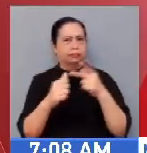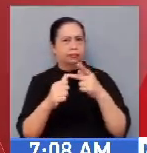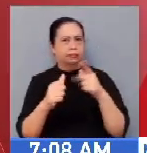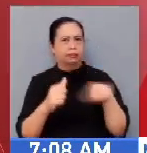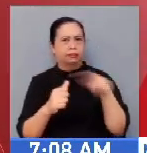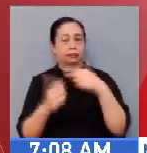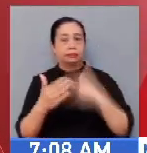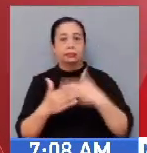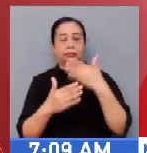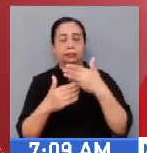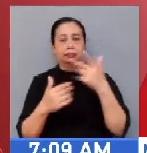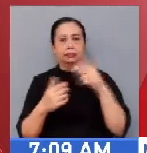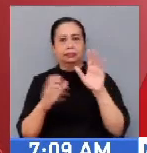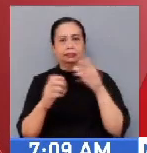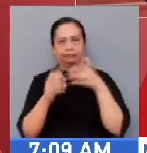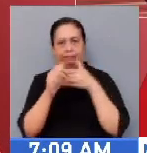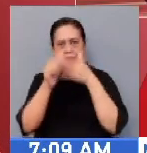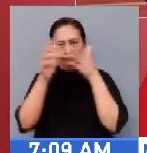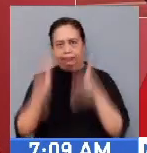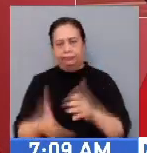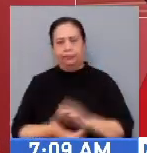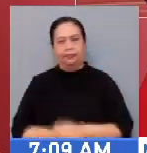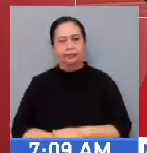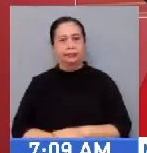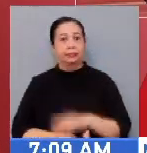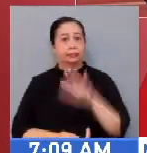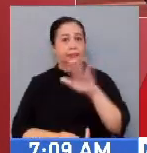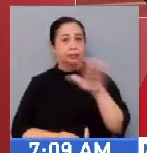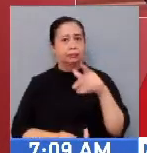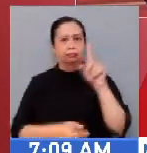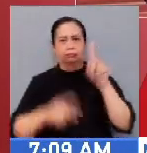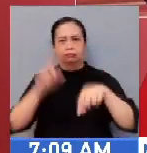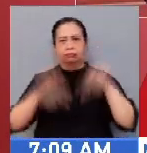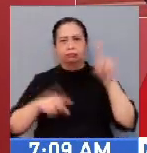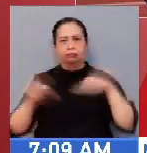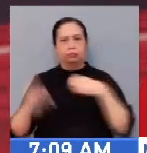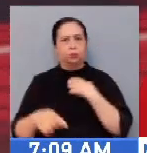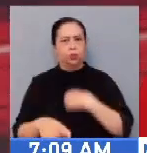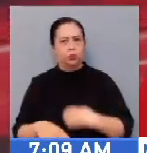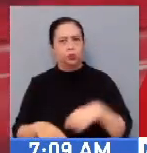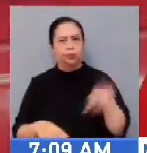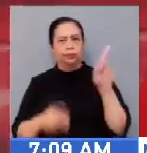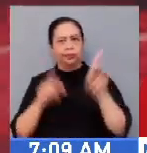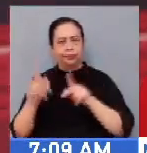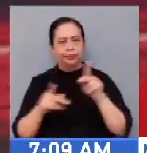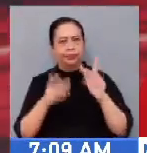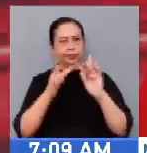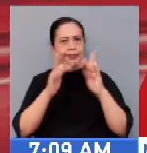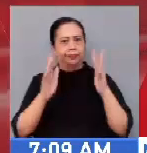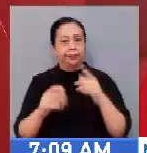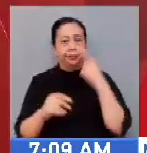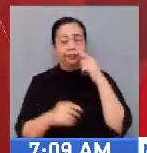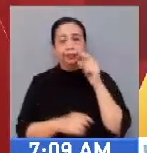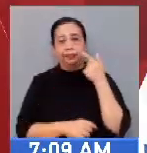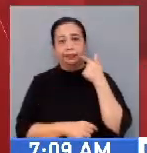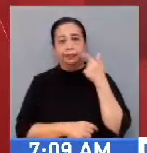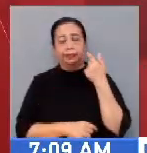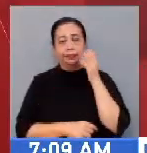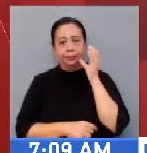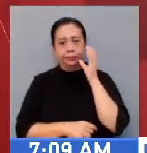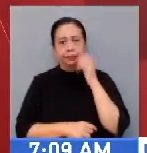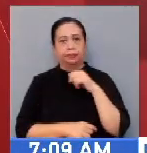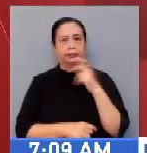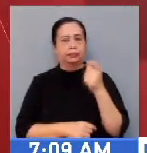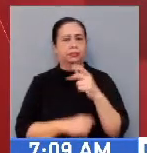nating leader? Nako Igan, Connie, sari-sari ang hiling ng ating mga kapuso netizens. Para kay Girlie Cervantes, provincial rate